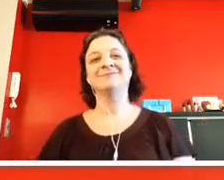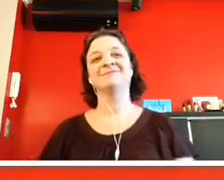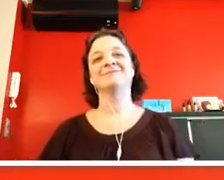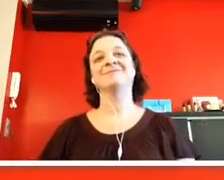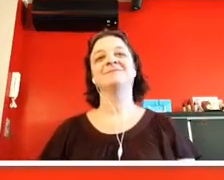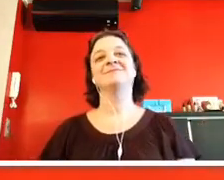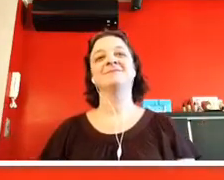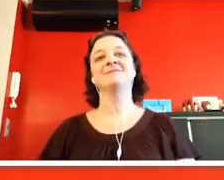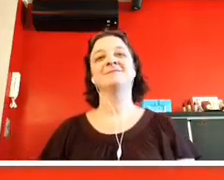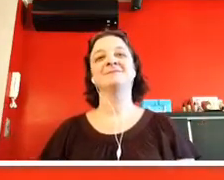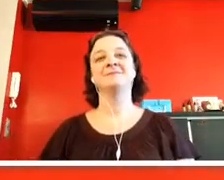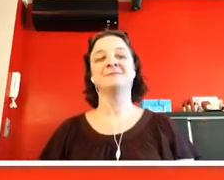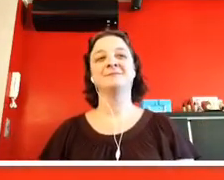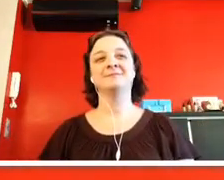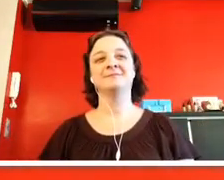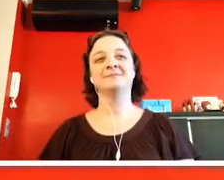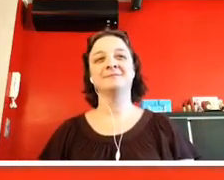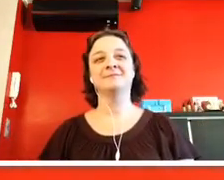grave.